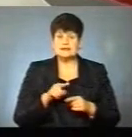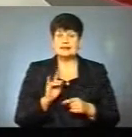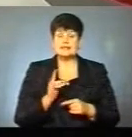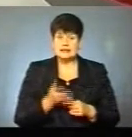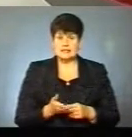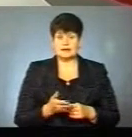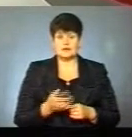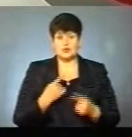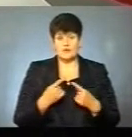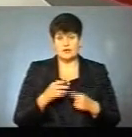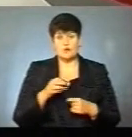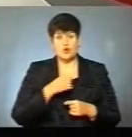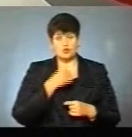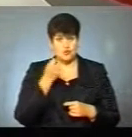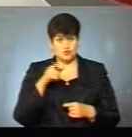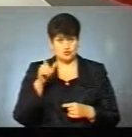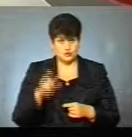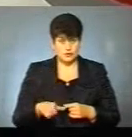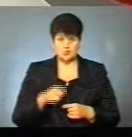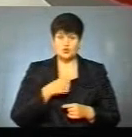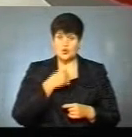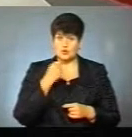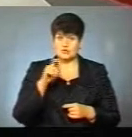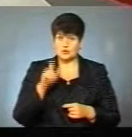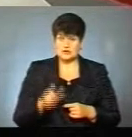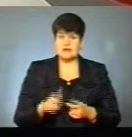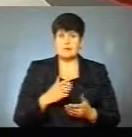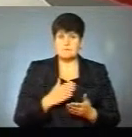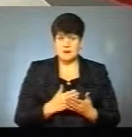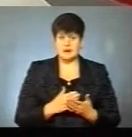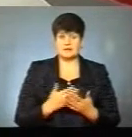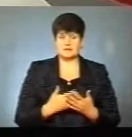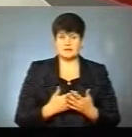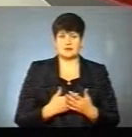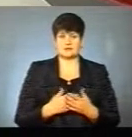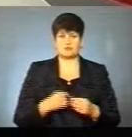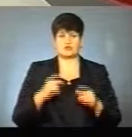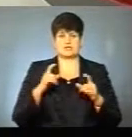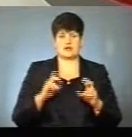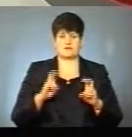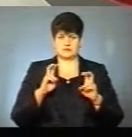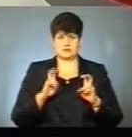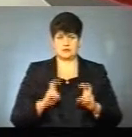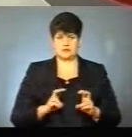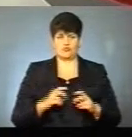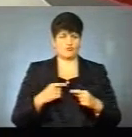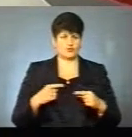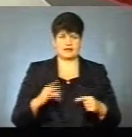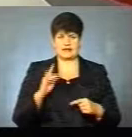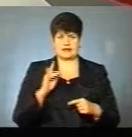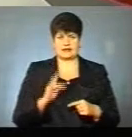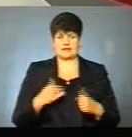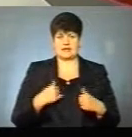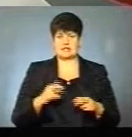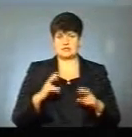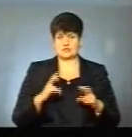ми говоримо про дорослу людину, доросла людина, вона має певну поставу. Так, коли вона сідає в будь-яке крісло, от навіть я